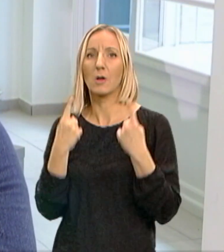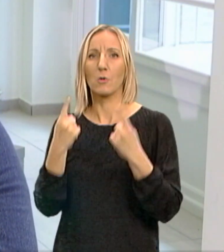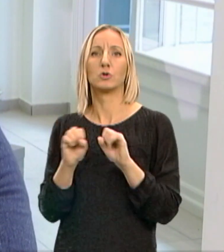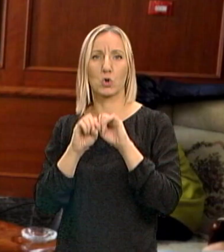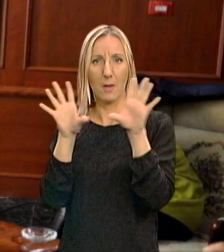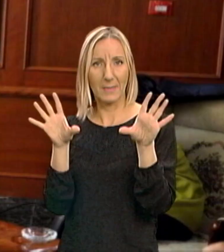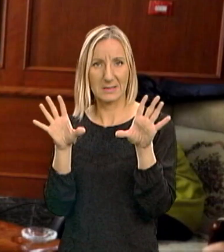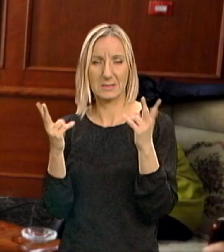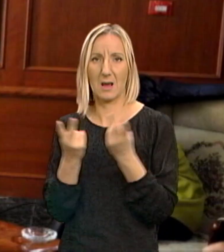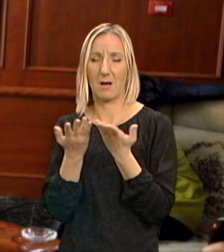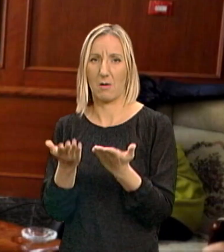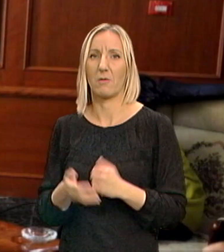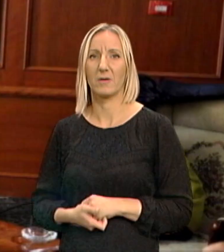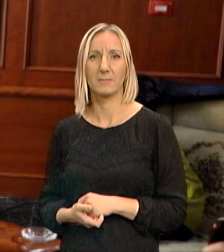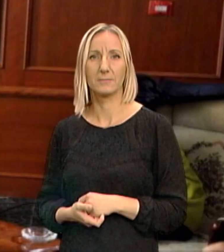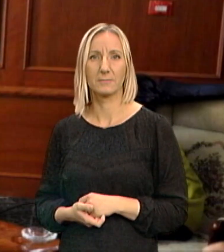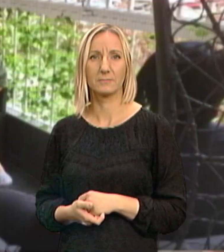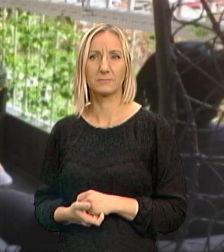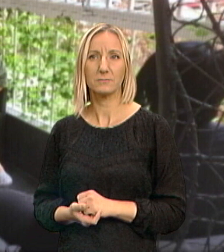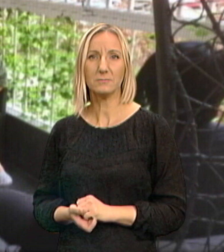ovakvih emisija.